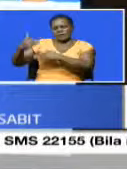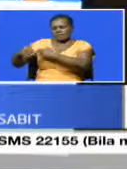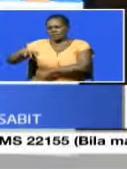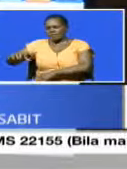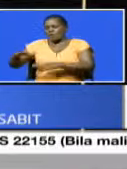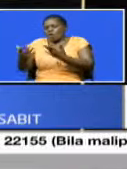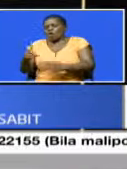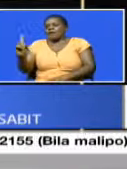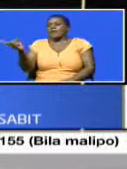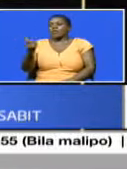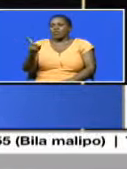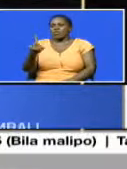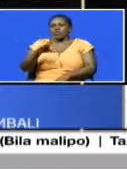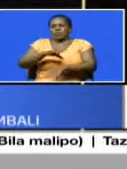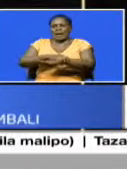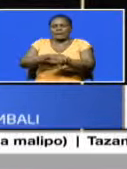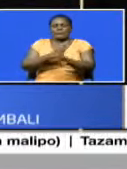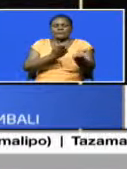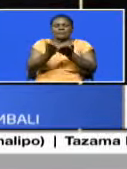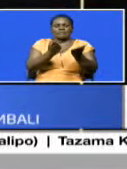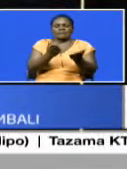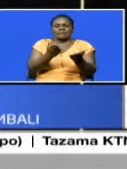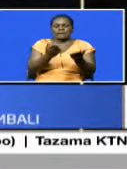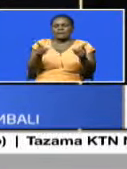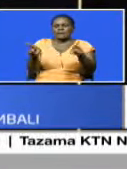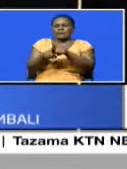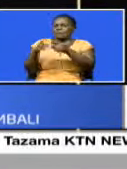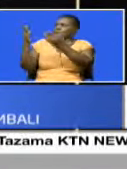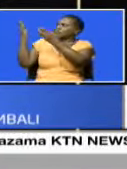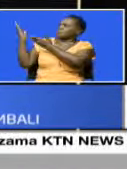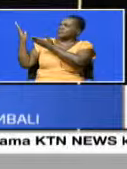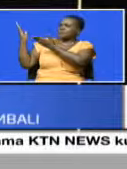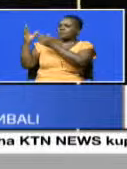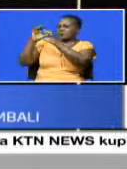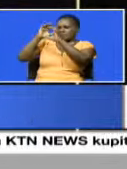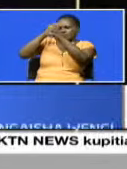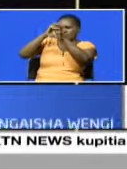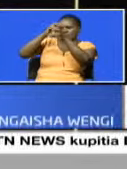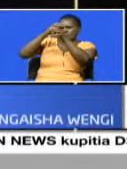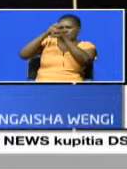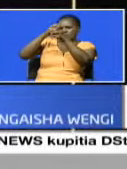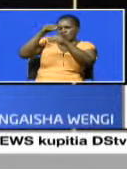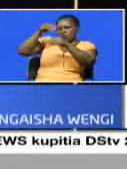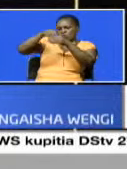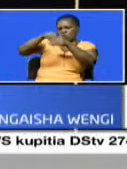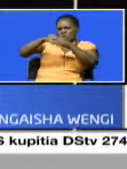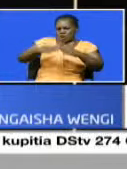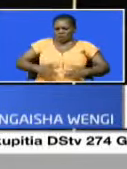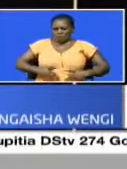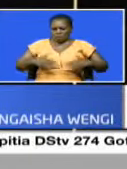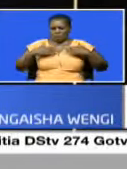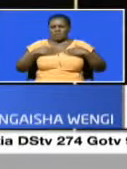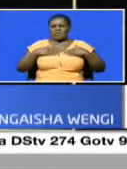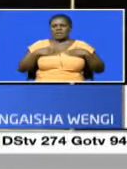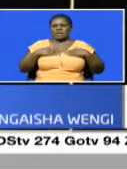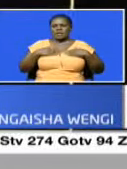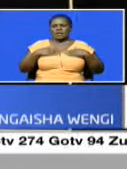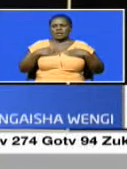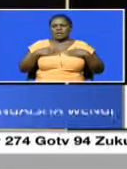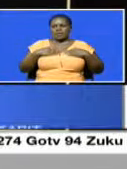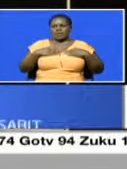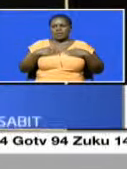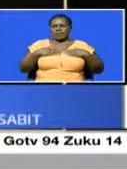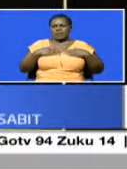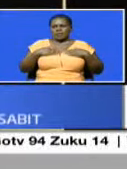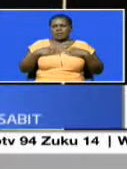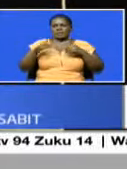hata Nairobi kutafuta matibabu aina hii inayohusisha upigaji picha wa viungo vya ndani ya mwili, yani x-ray.